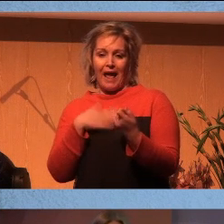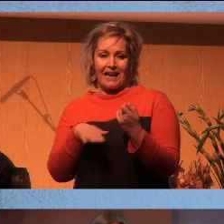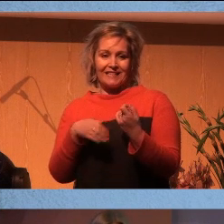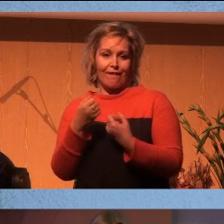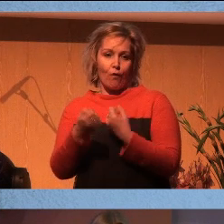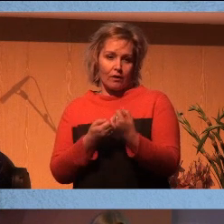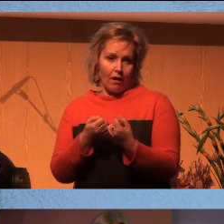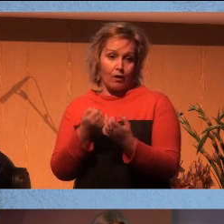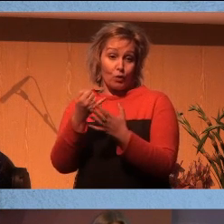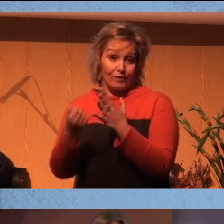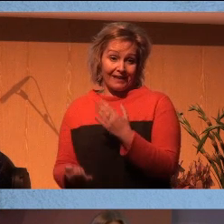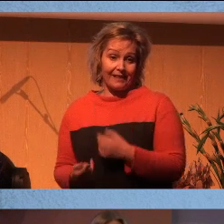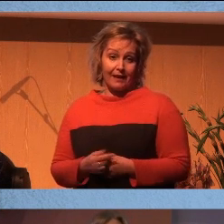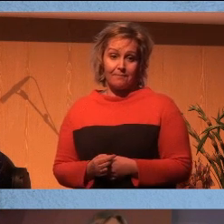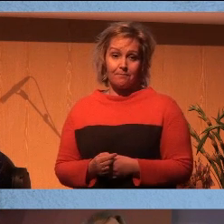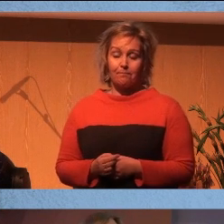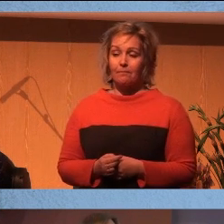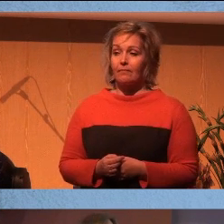helseforetak og så videre.